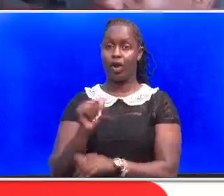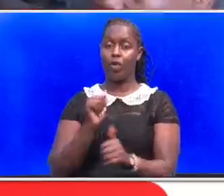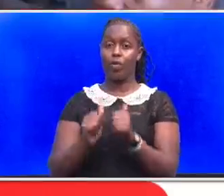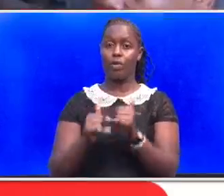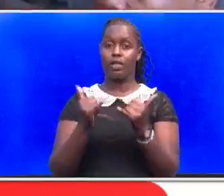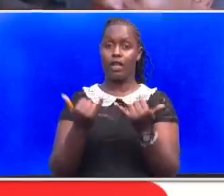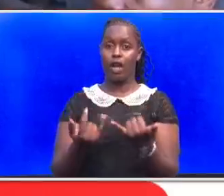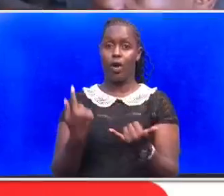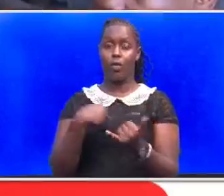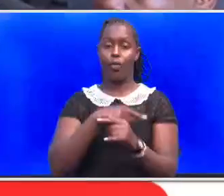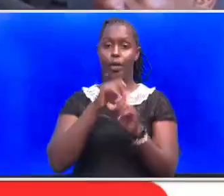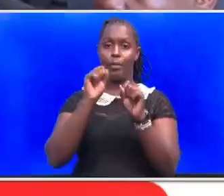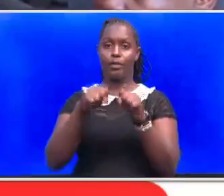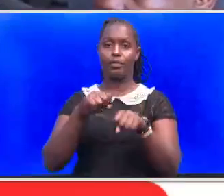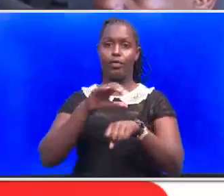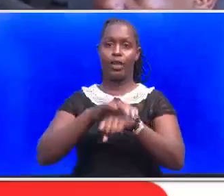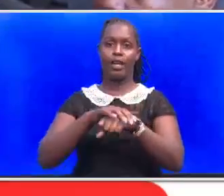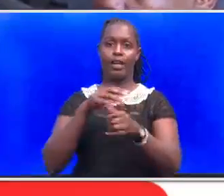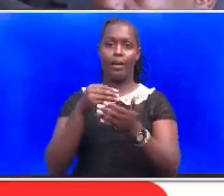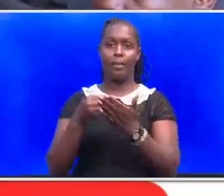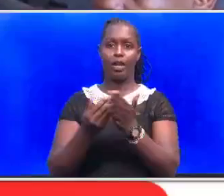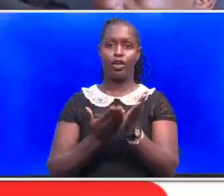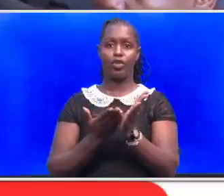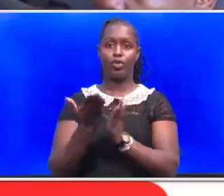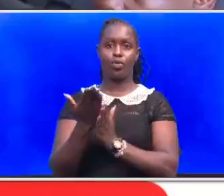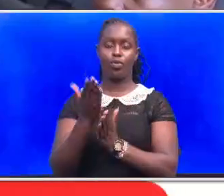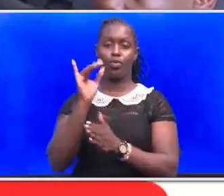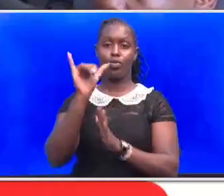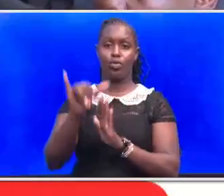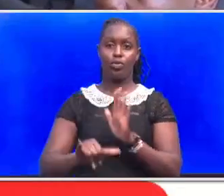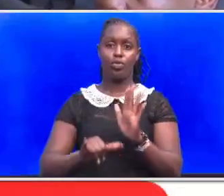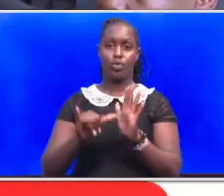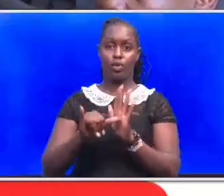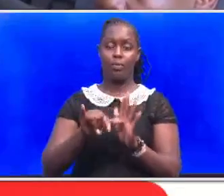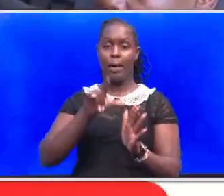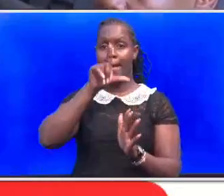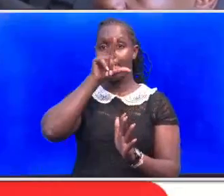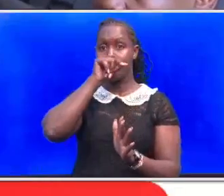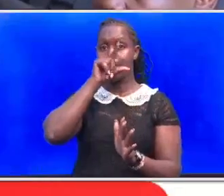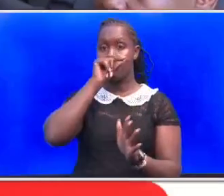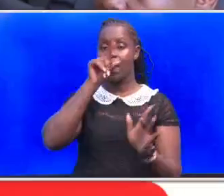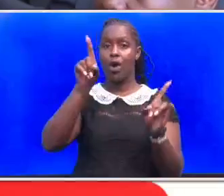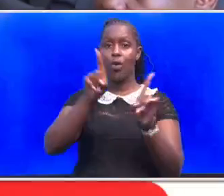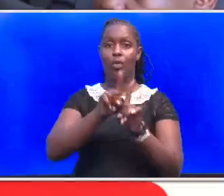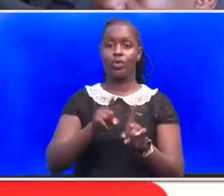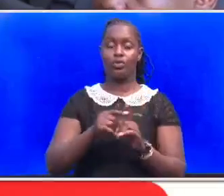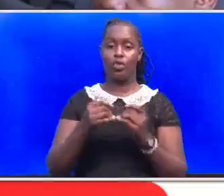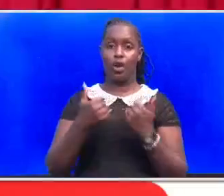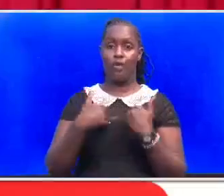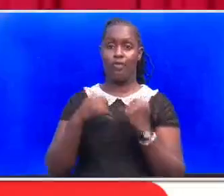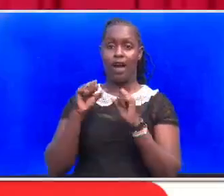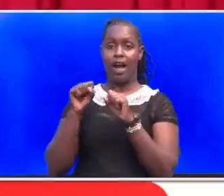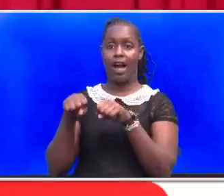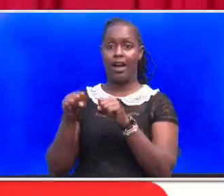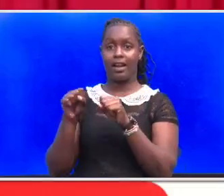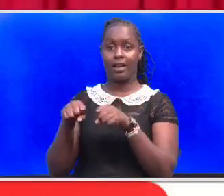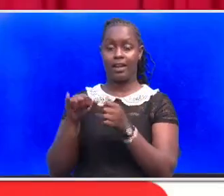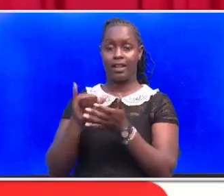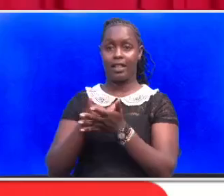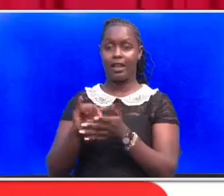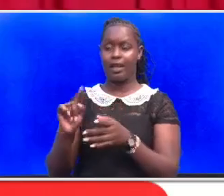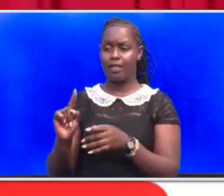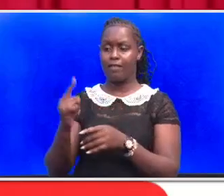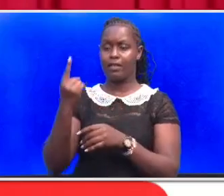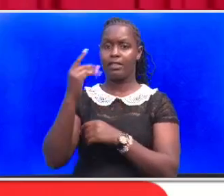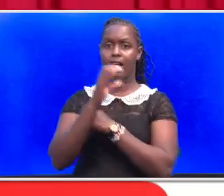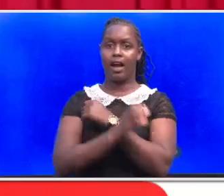now monetize our content in YouTube. Twitter has also agreed among the first